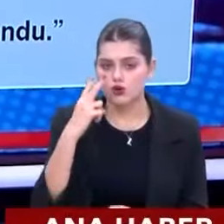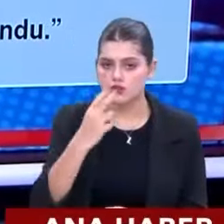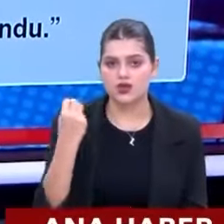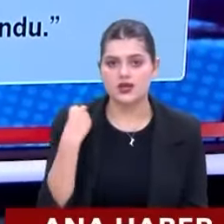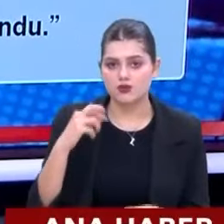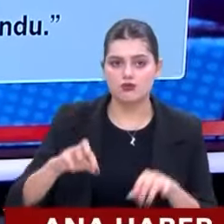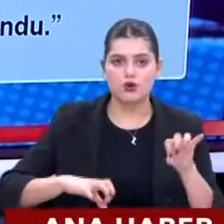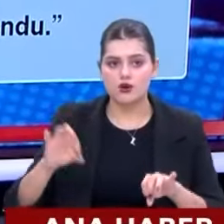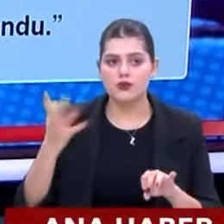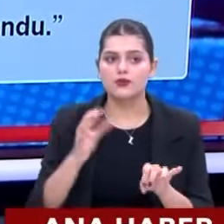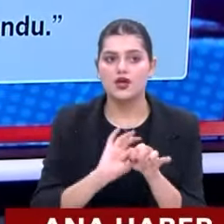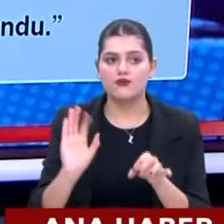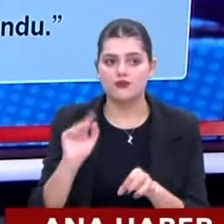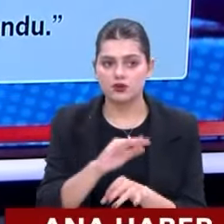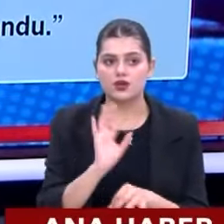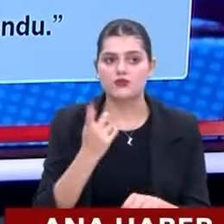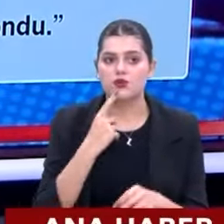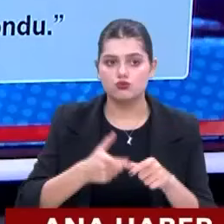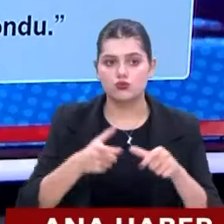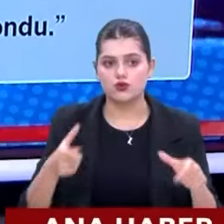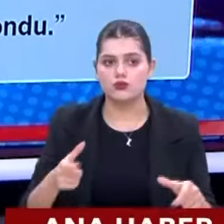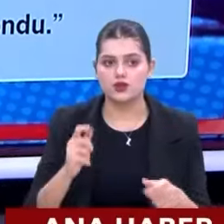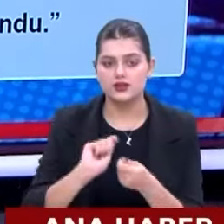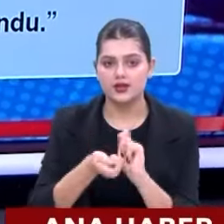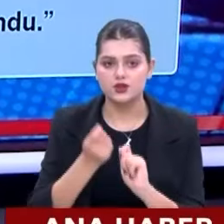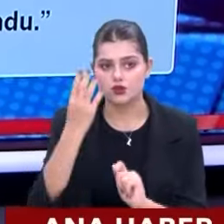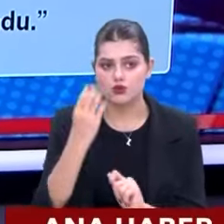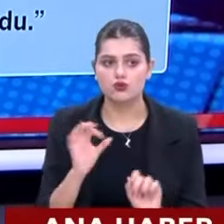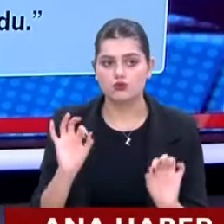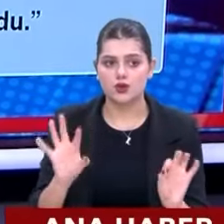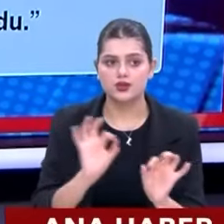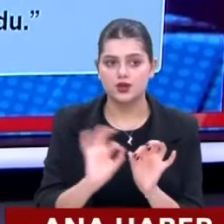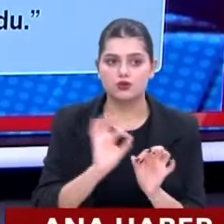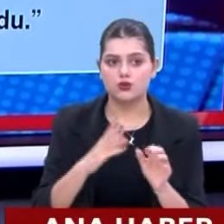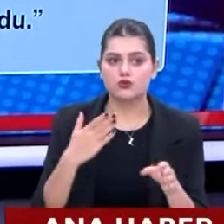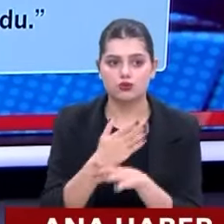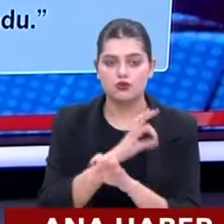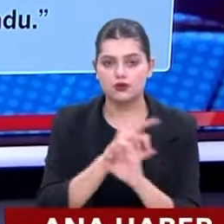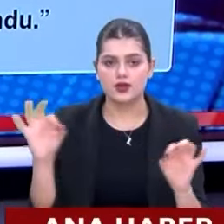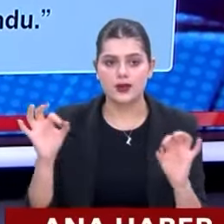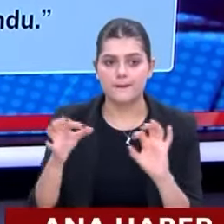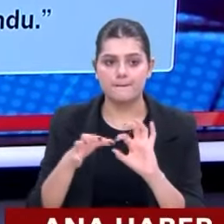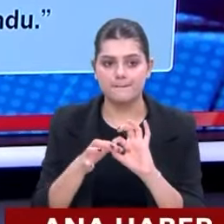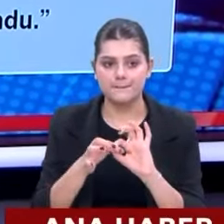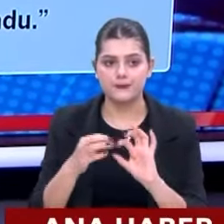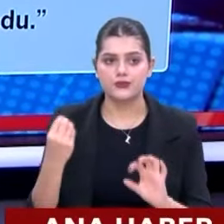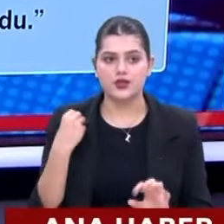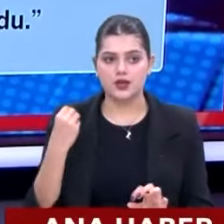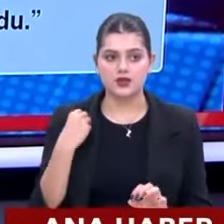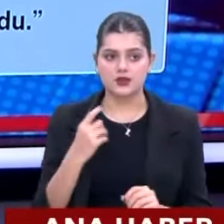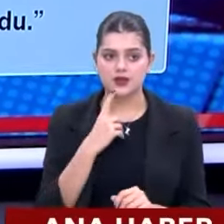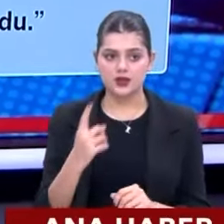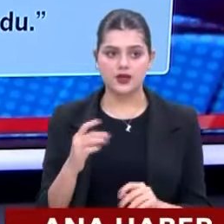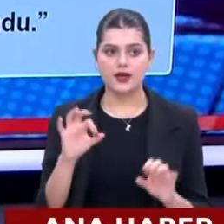vadeli programda hem enflasyon tarafında hem de büyüme tarafında revizyonlar oldu. Böylece ekonominin gerçekleriyle uyumlu, yeni gelişmeler